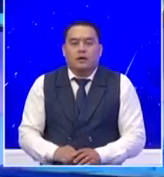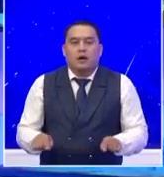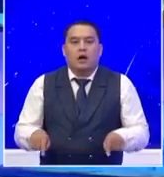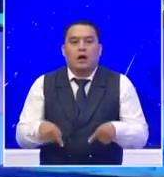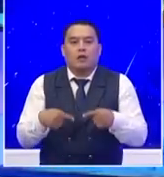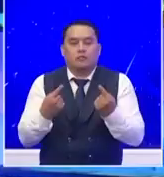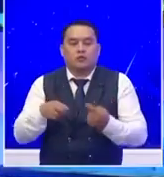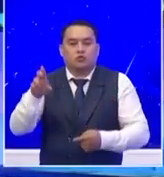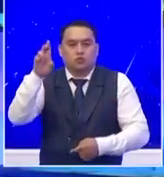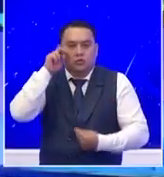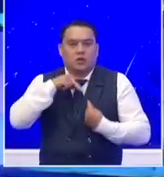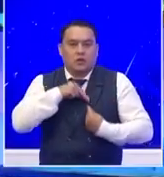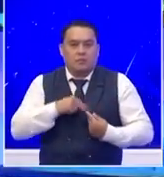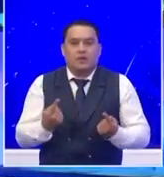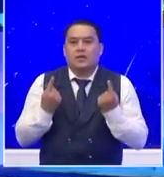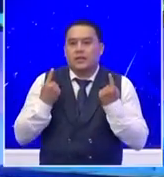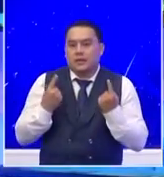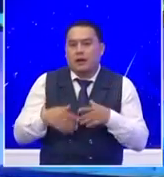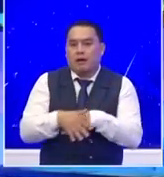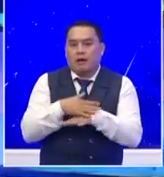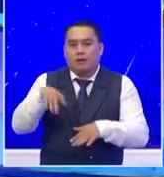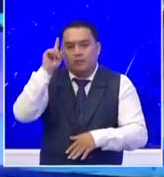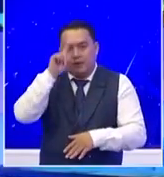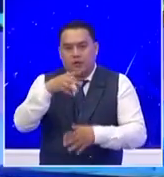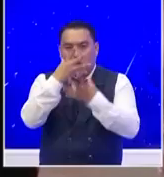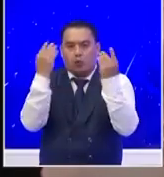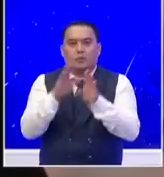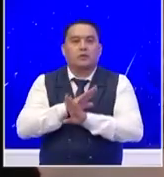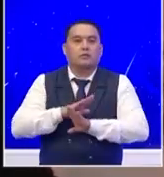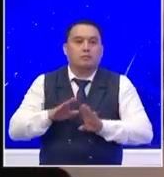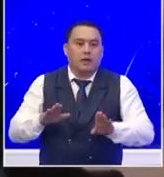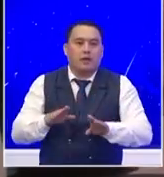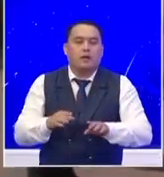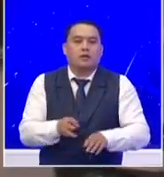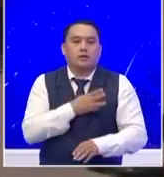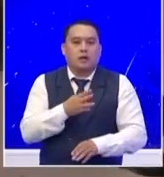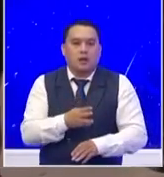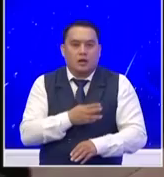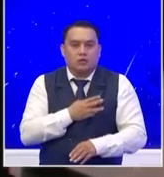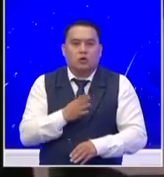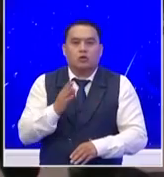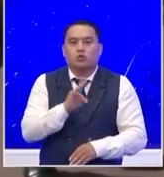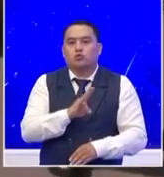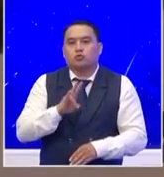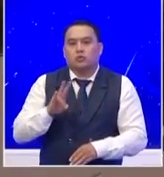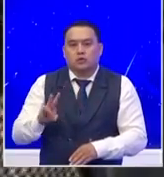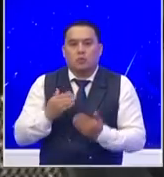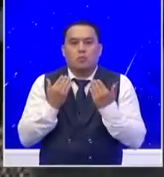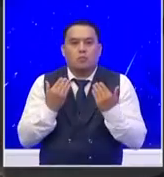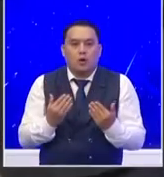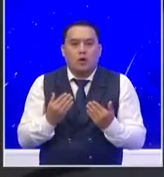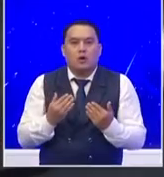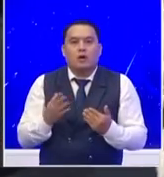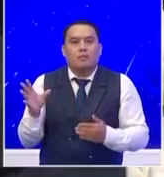жолында елбасының еңбегі ерен. Оны халық білет, ұмытпайды. Қайсысында қолдап, тілекші болып отырады. Нұрсұлтан Әбішұлының бүгінгі